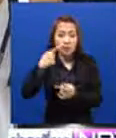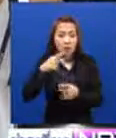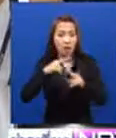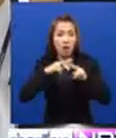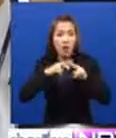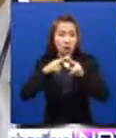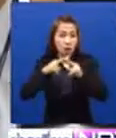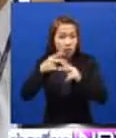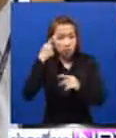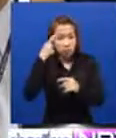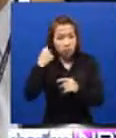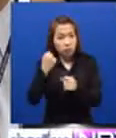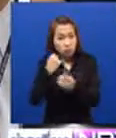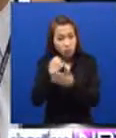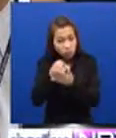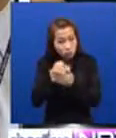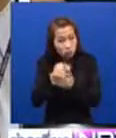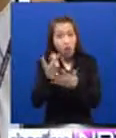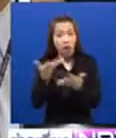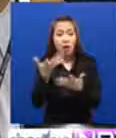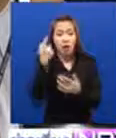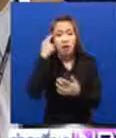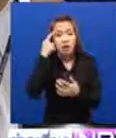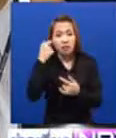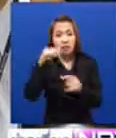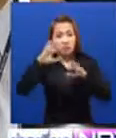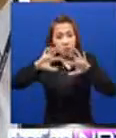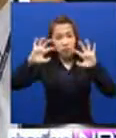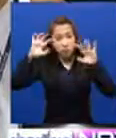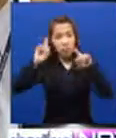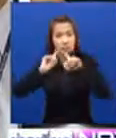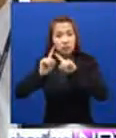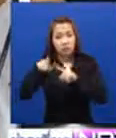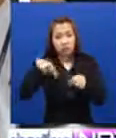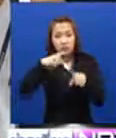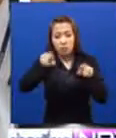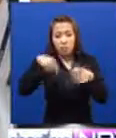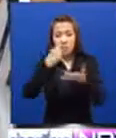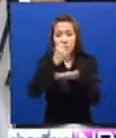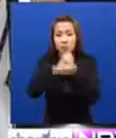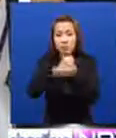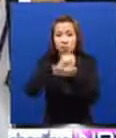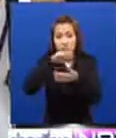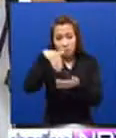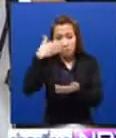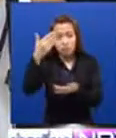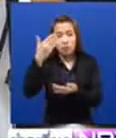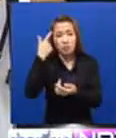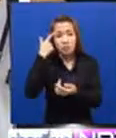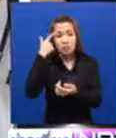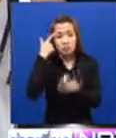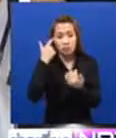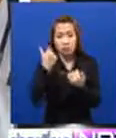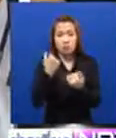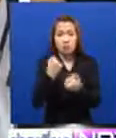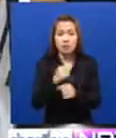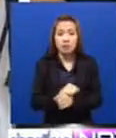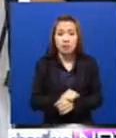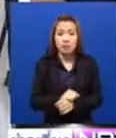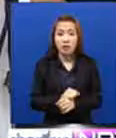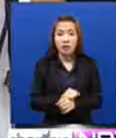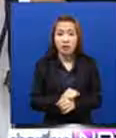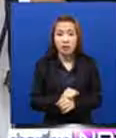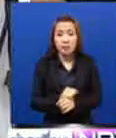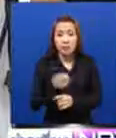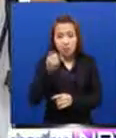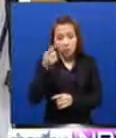ำชื่อเดียวกันได้ไหมเหล่านี้รัฐบาลที่กำลังขึ้นทะเบียนขึ้นทะเบียนเรือติด GPS เรือจับปลาที่